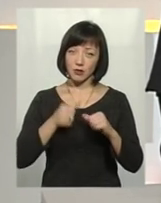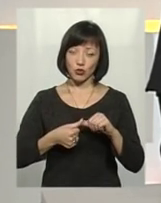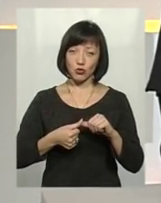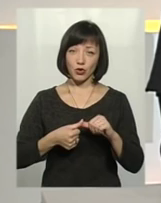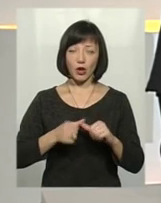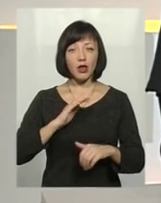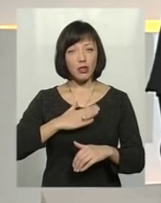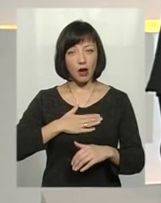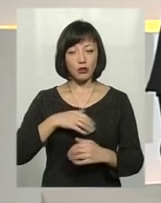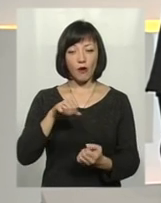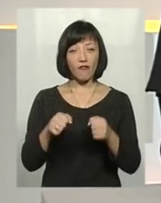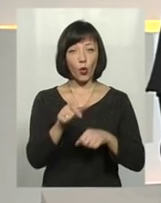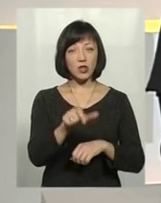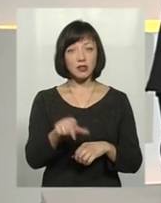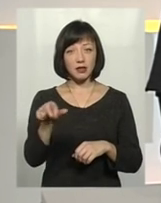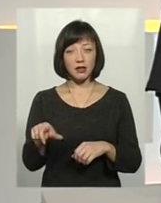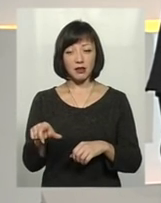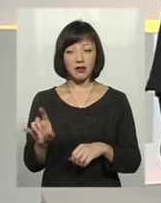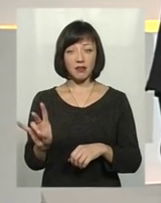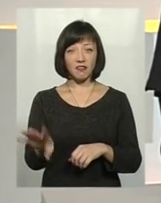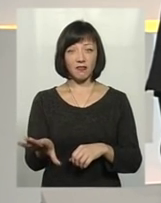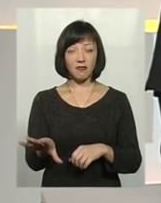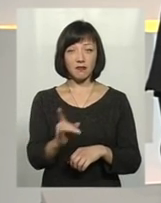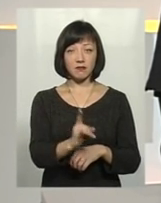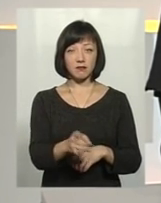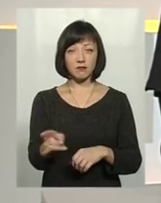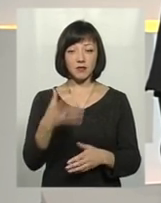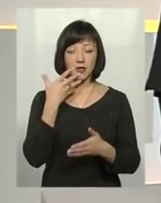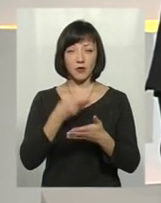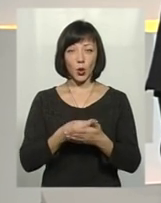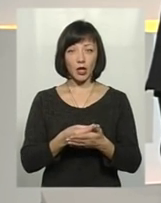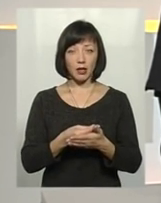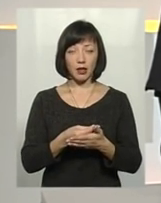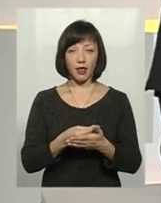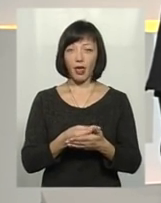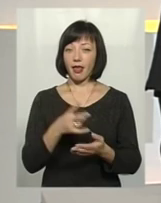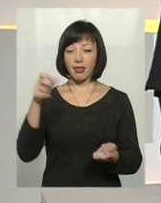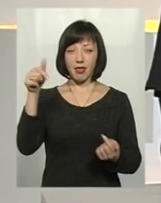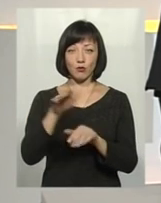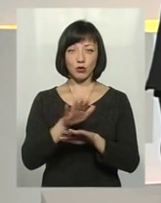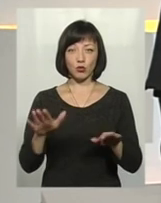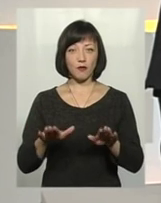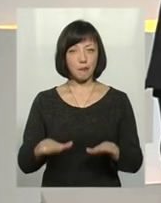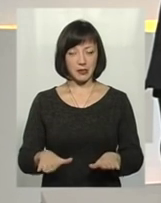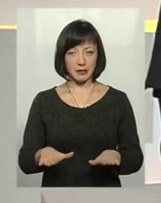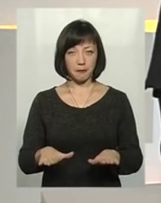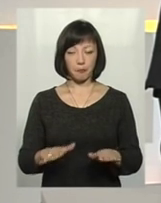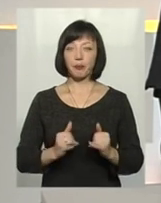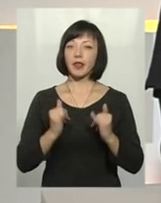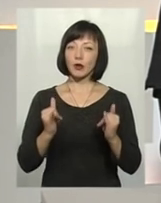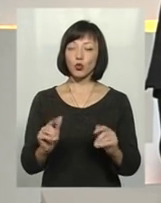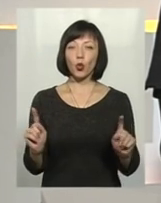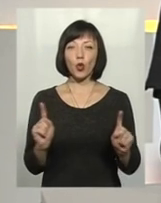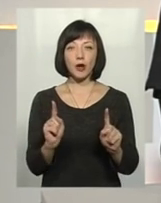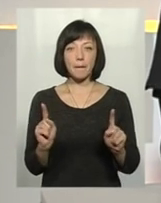наші водії ставлять свої автівки не у встановленому місці. Для того,